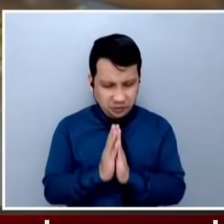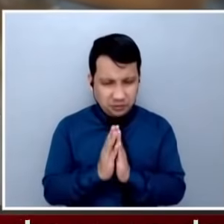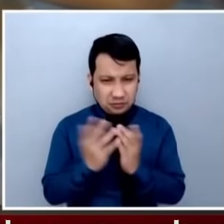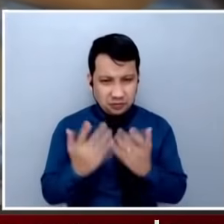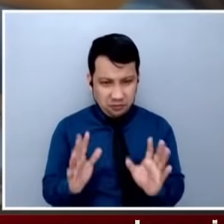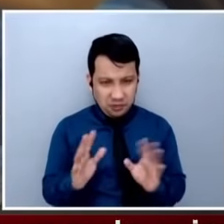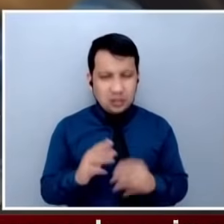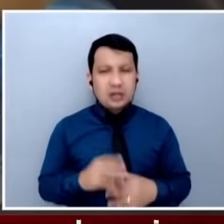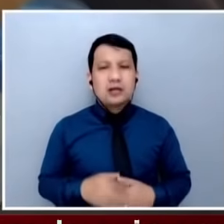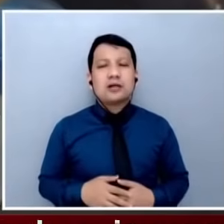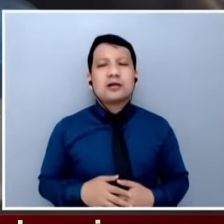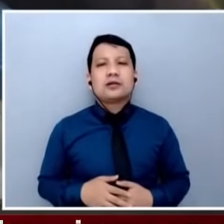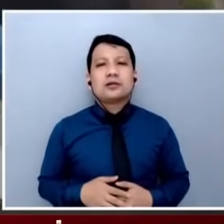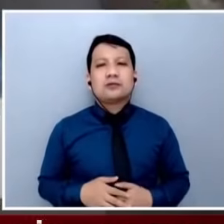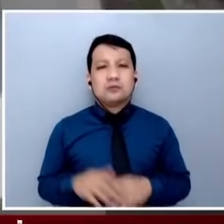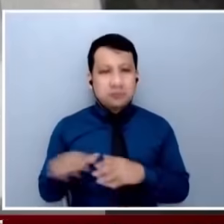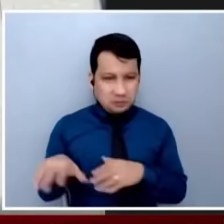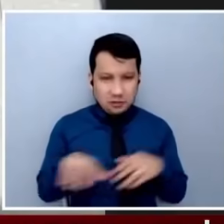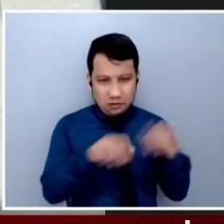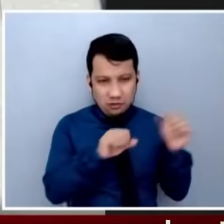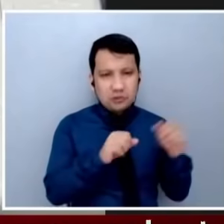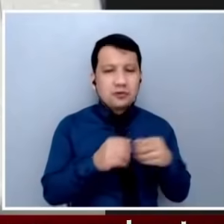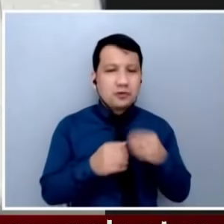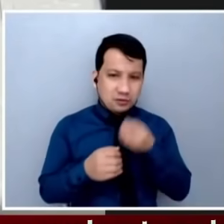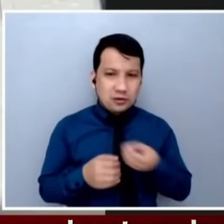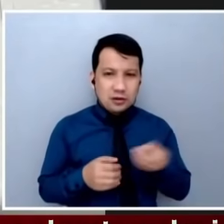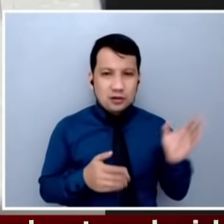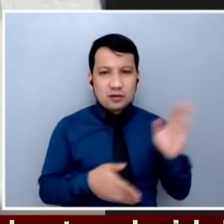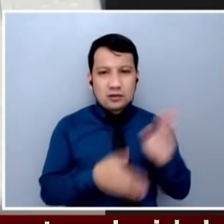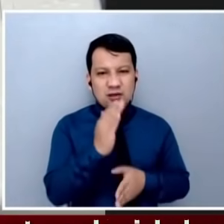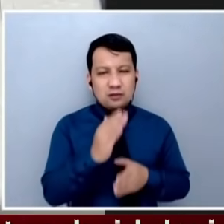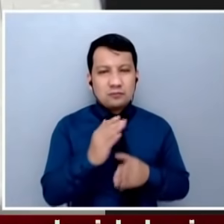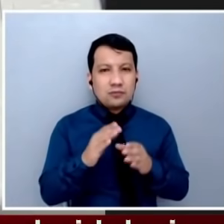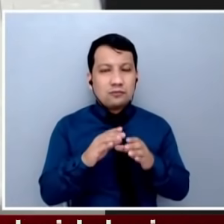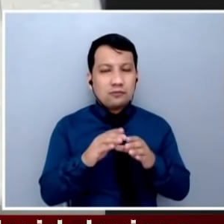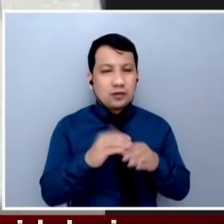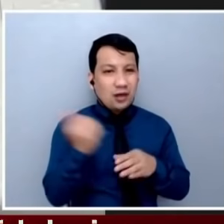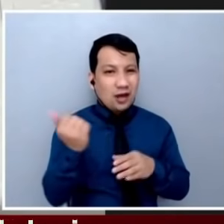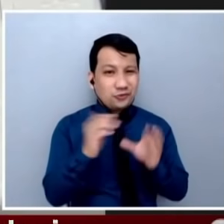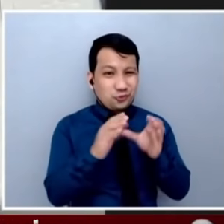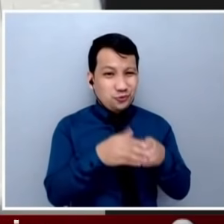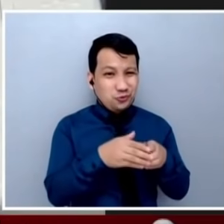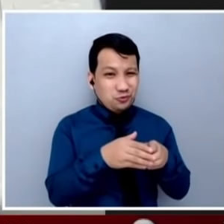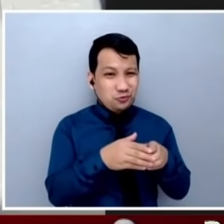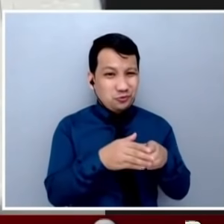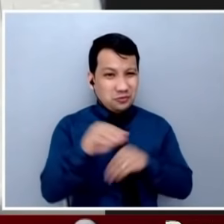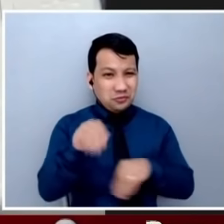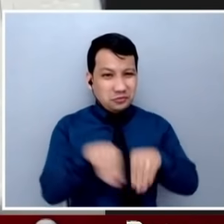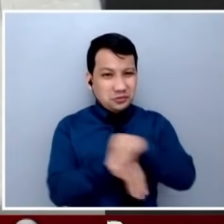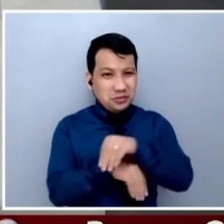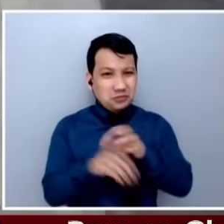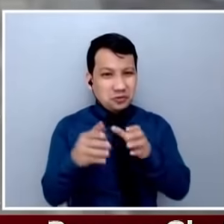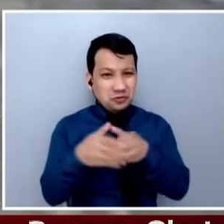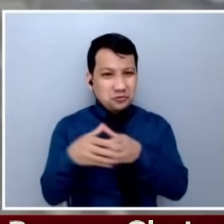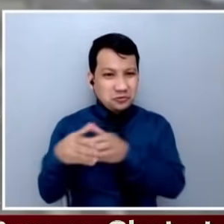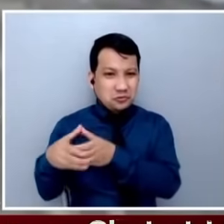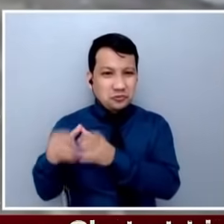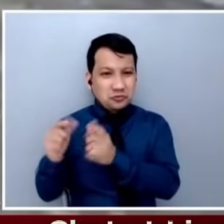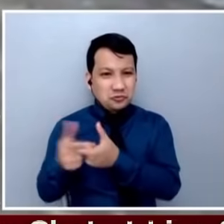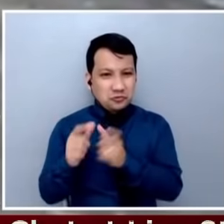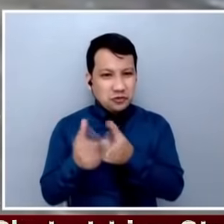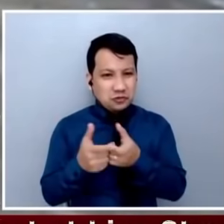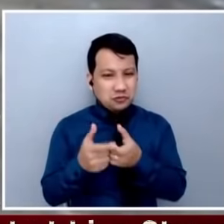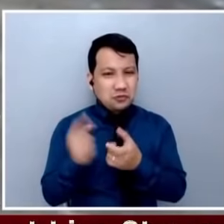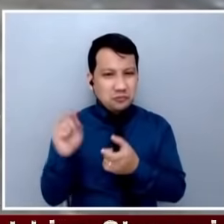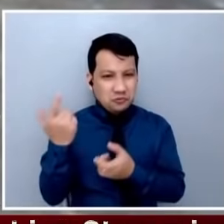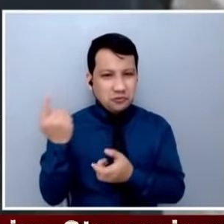niyan, umaalis na po kami. Kasi may other batch pa po na dadadalaw. Kasi batch by batch po. May